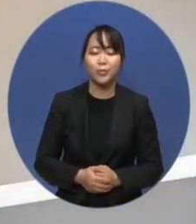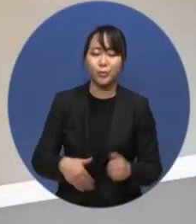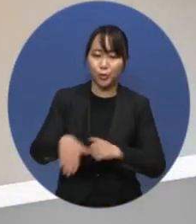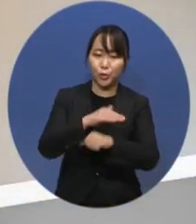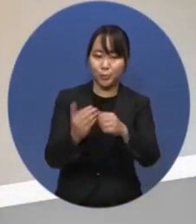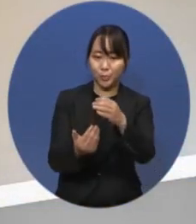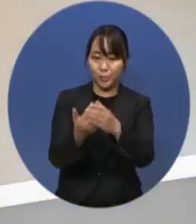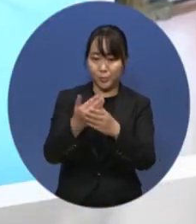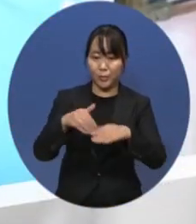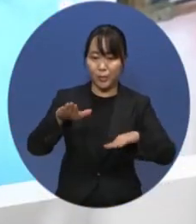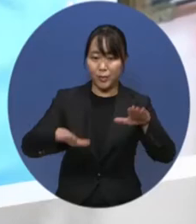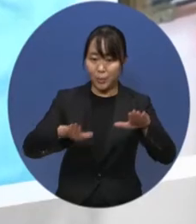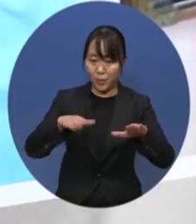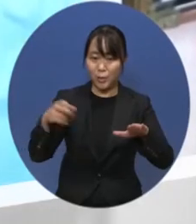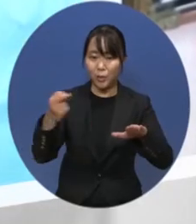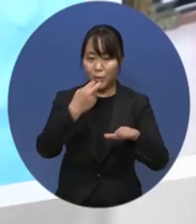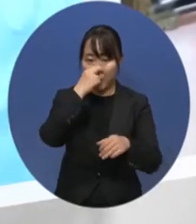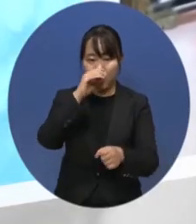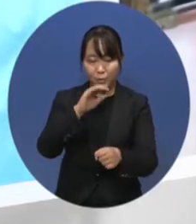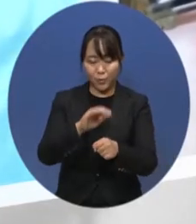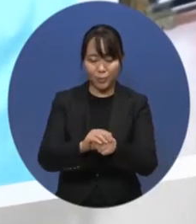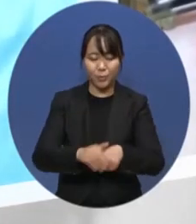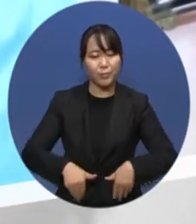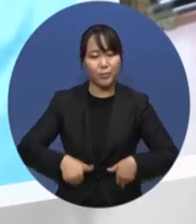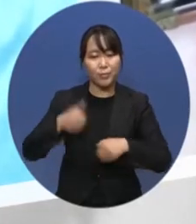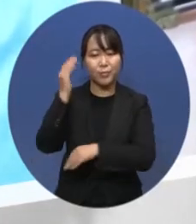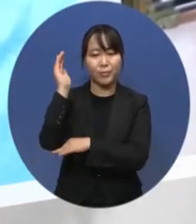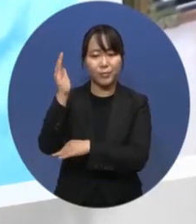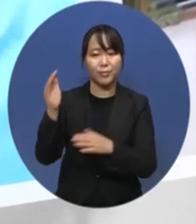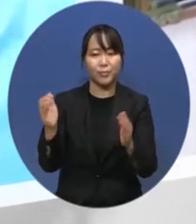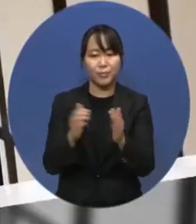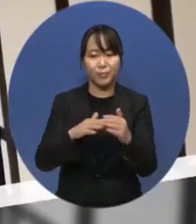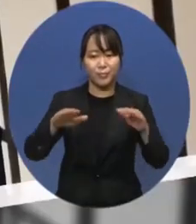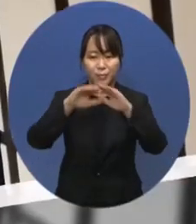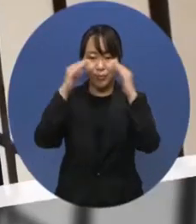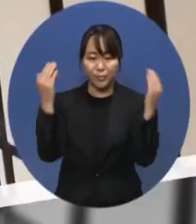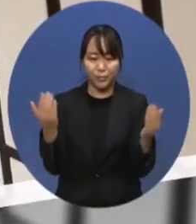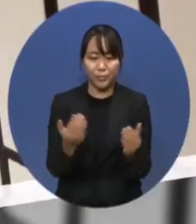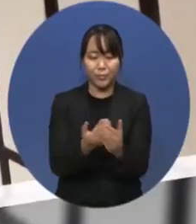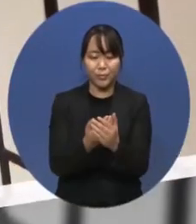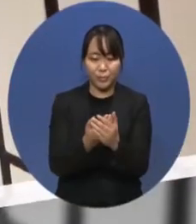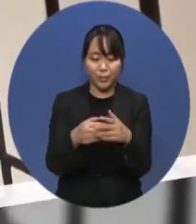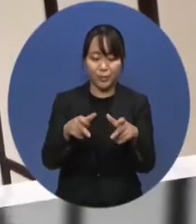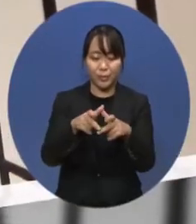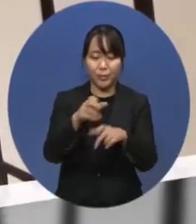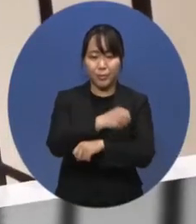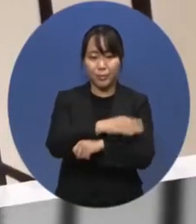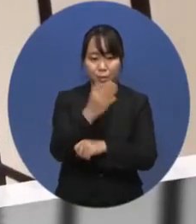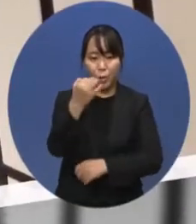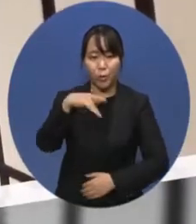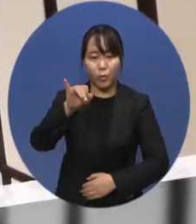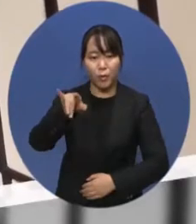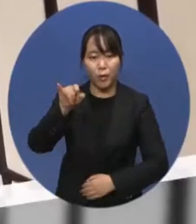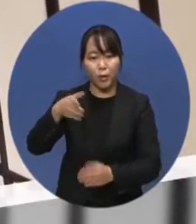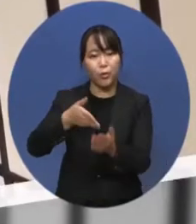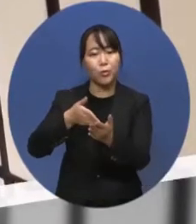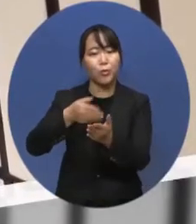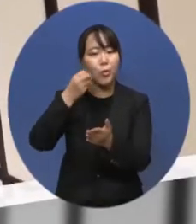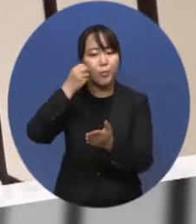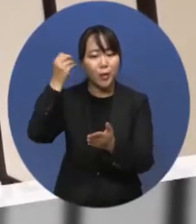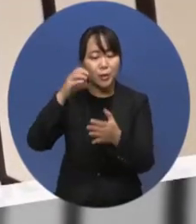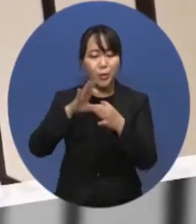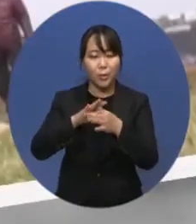우리 주변에서 일어나는 불공정한 사례부터 억울한 사연, 따뜻한 미담까지 장애인신문과 웰페어